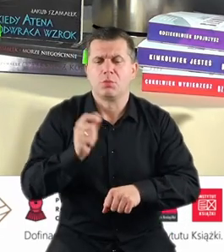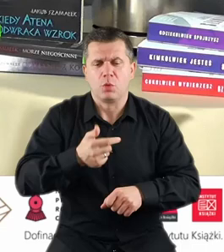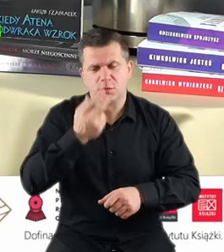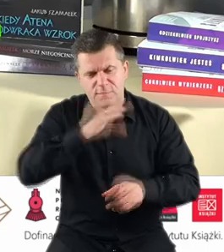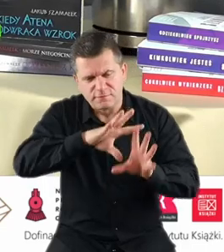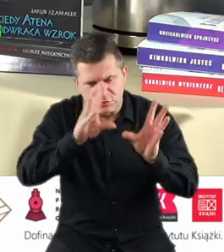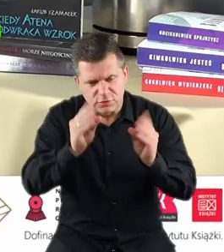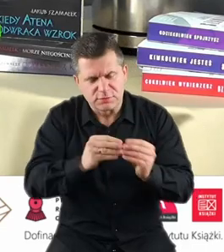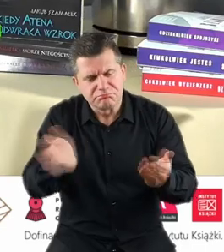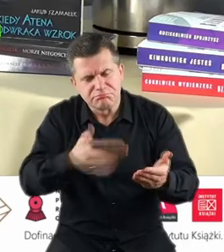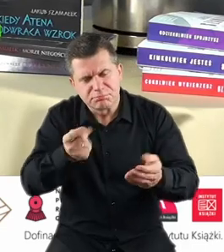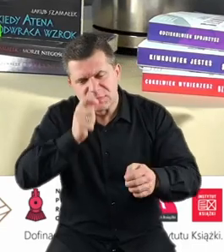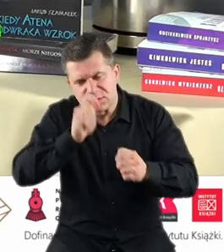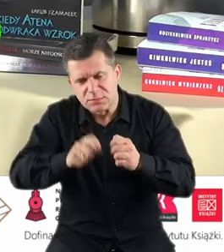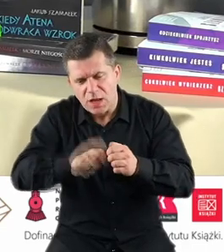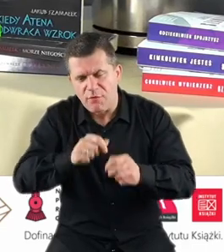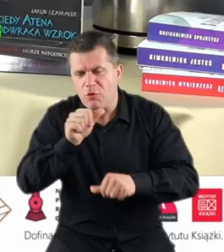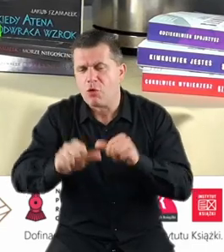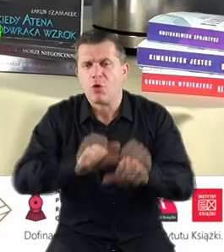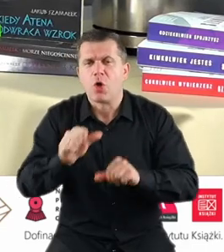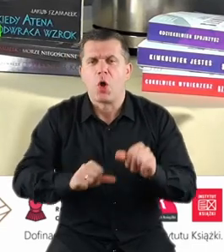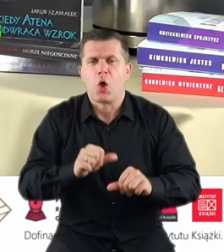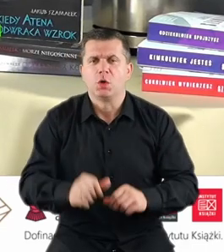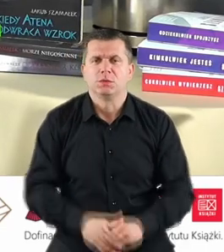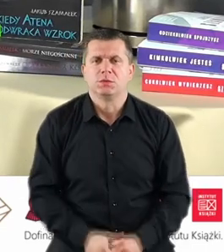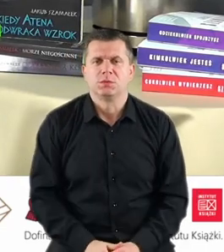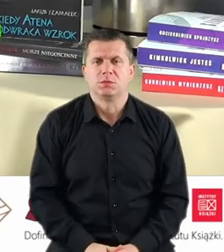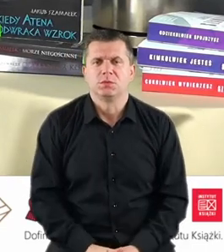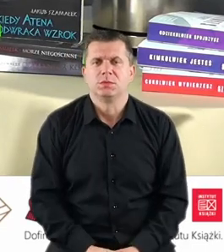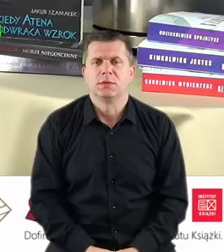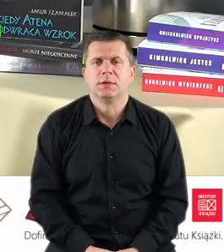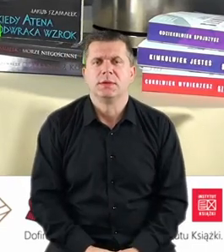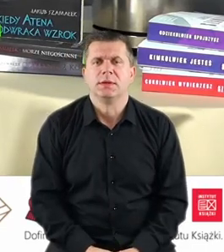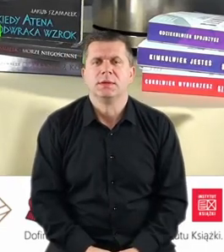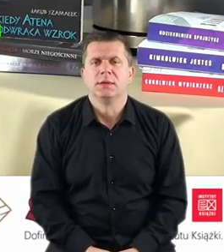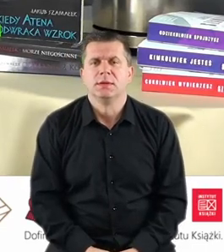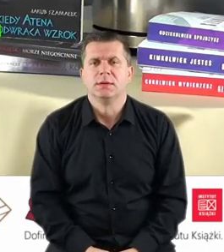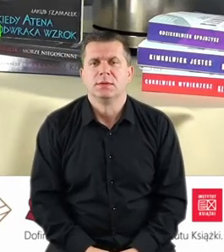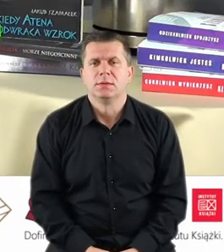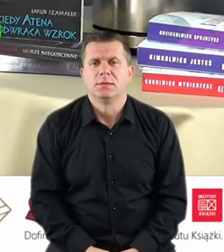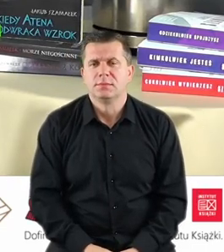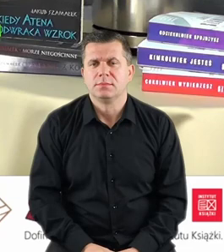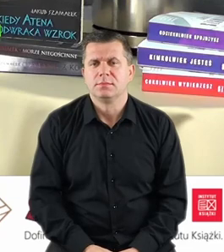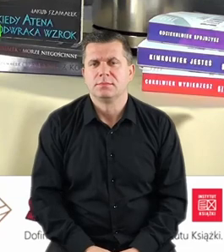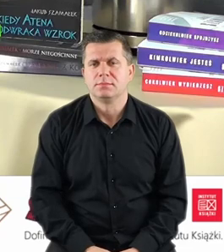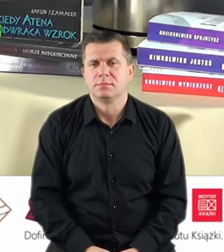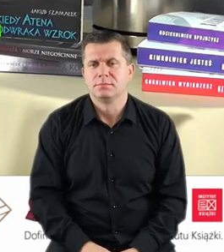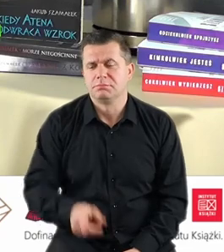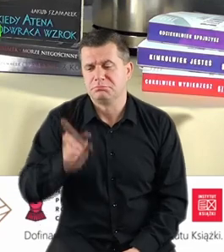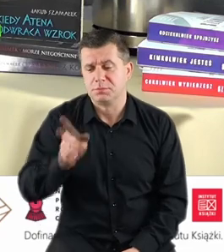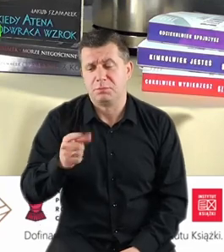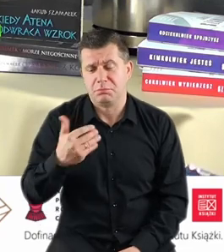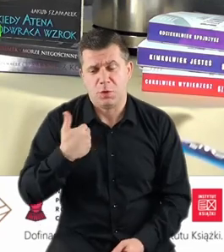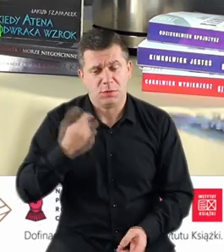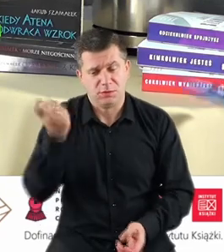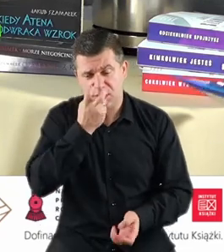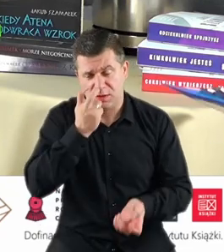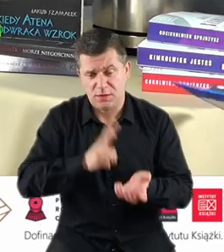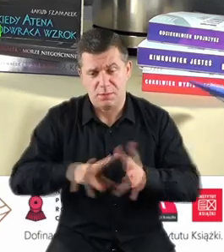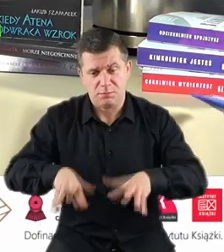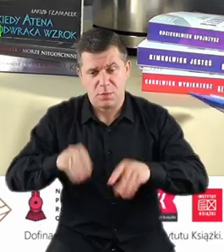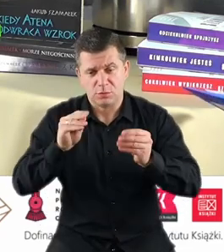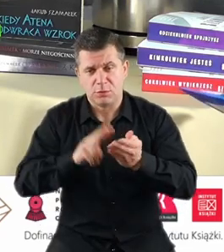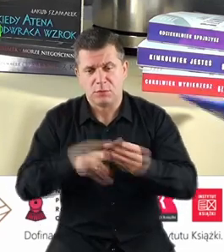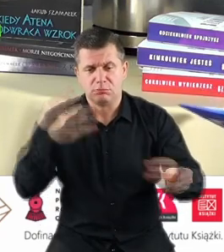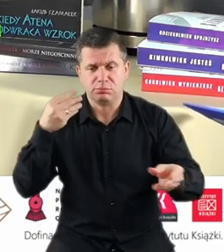przejrzeć wszystkie roczniki tegoż periodyku, co było ciekawe na początku, ale